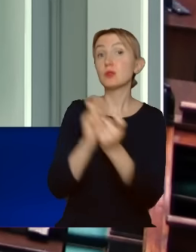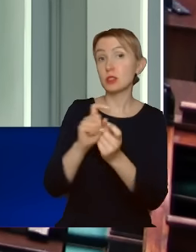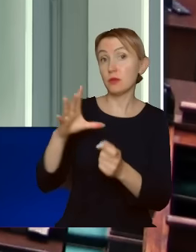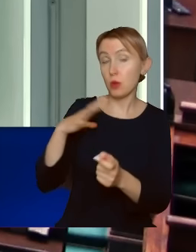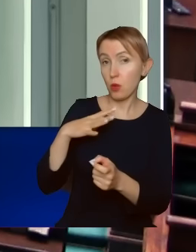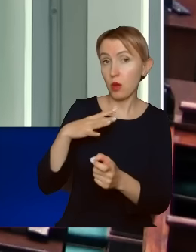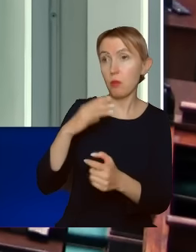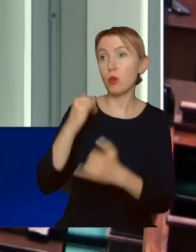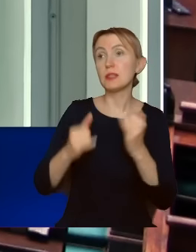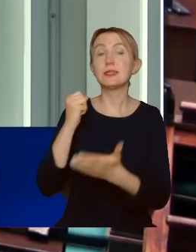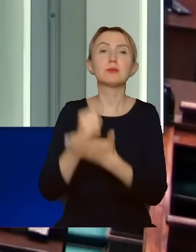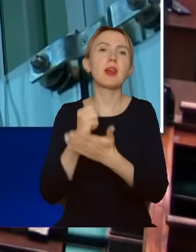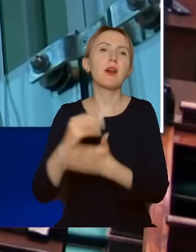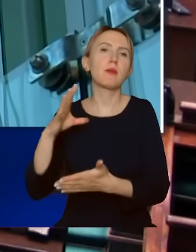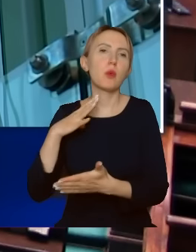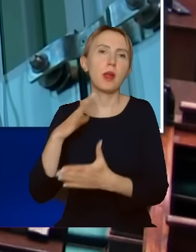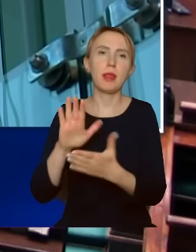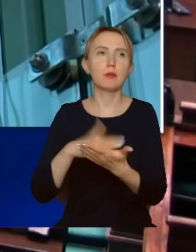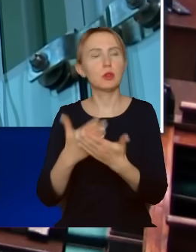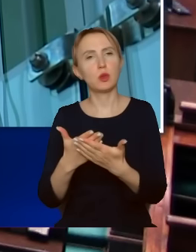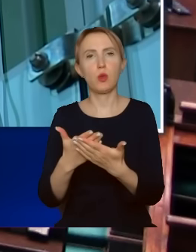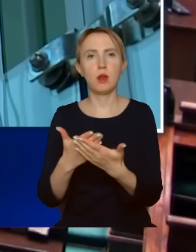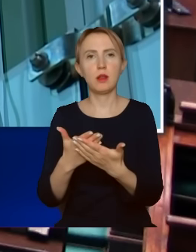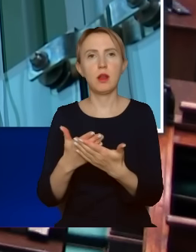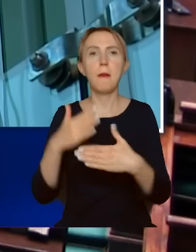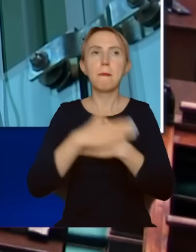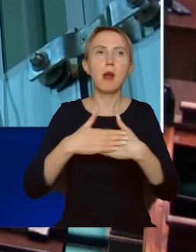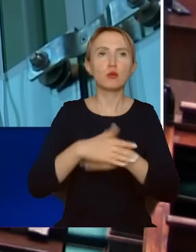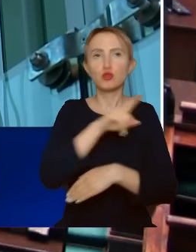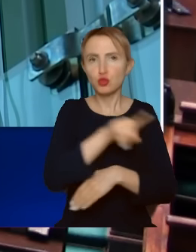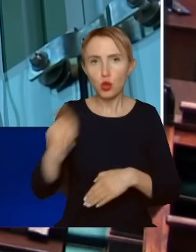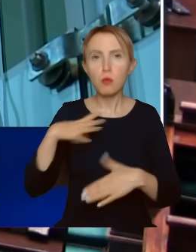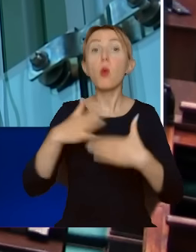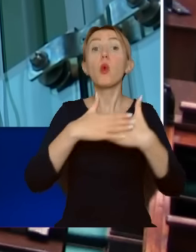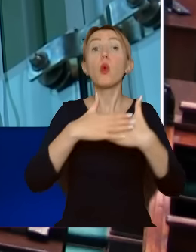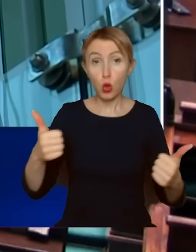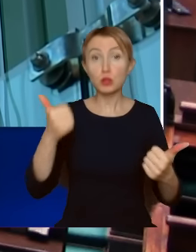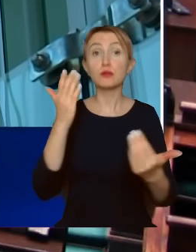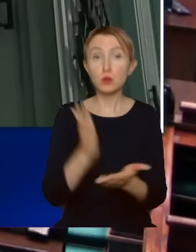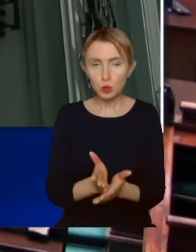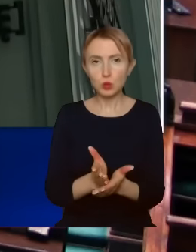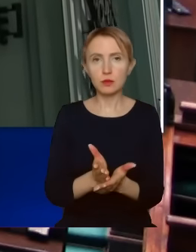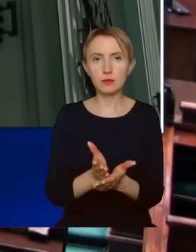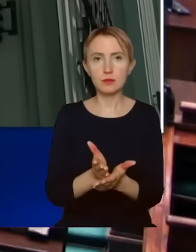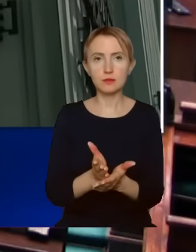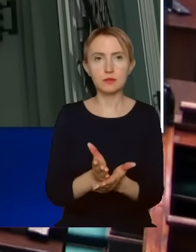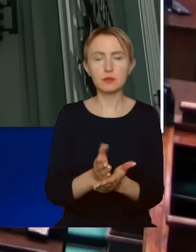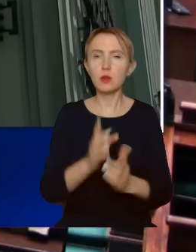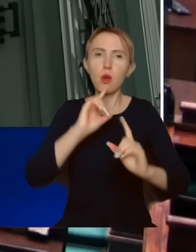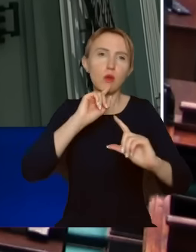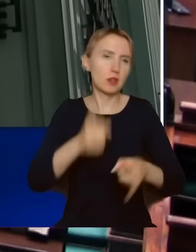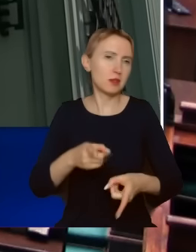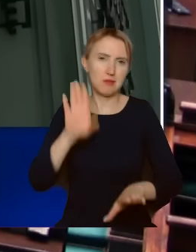sprawę między na przykład dwojgiem małżonków którzy dostali rozwód to takie orzeczenie rzeczywiście